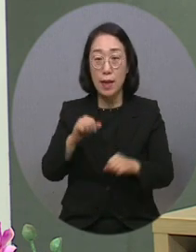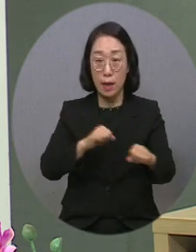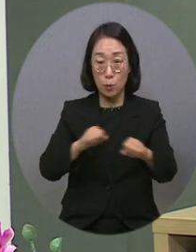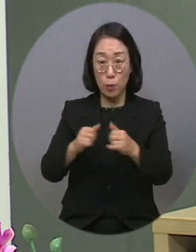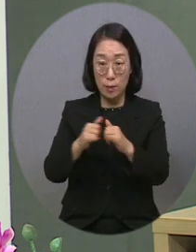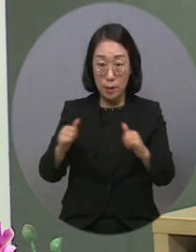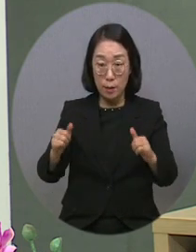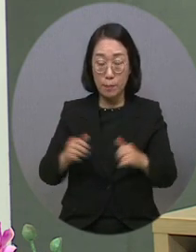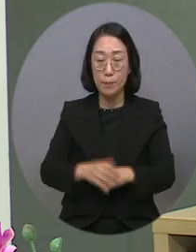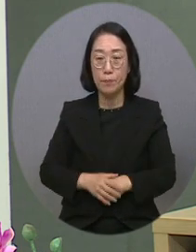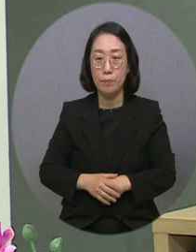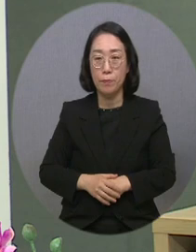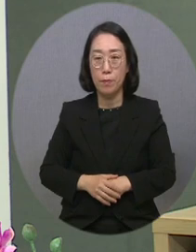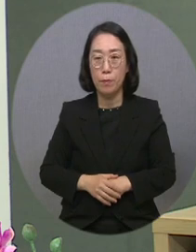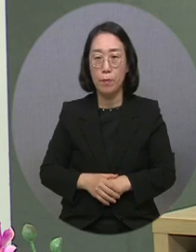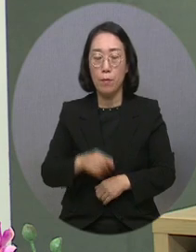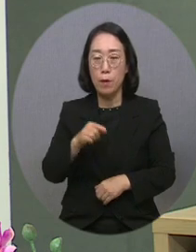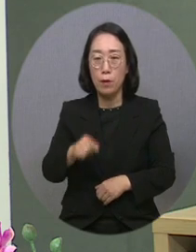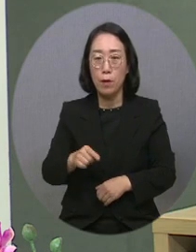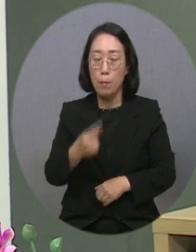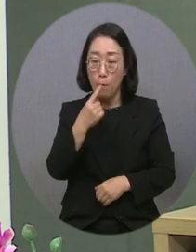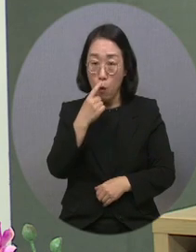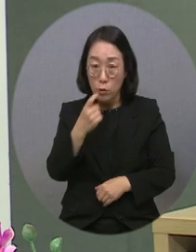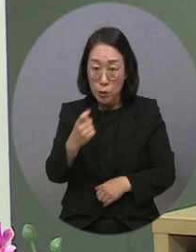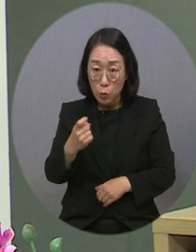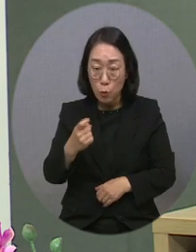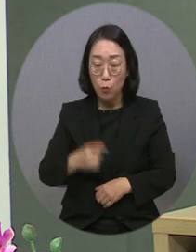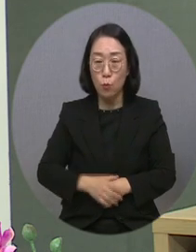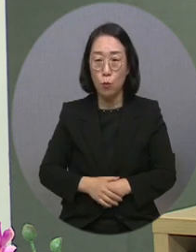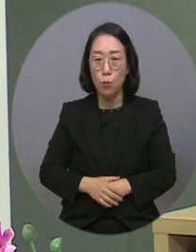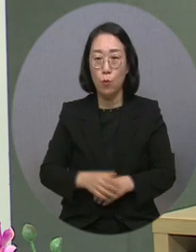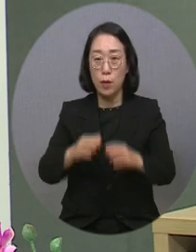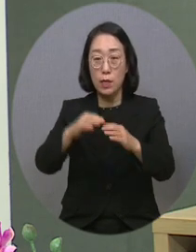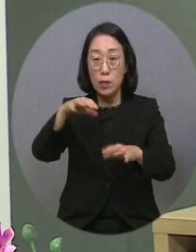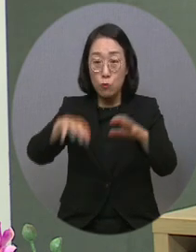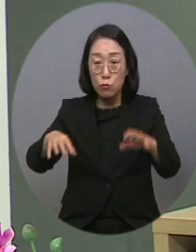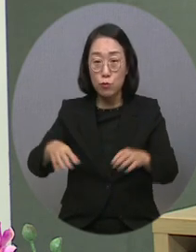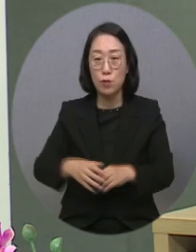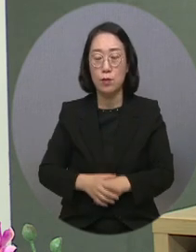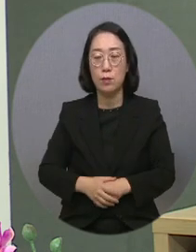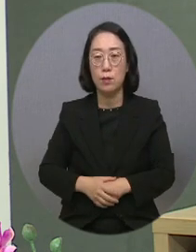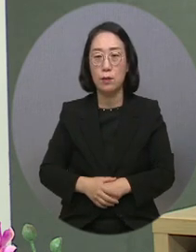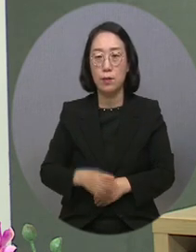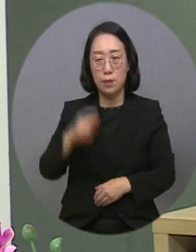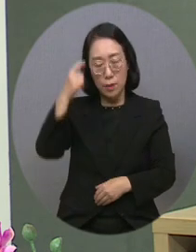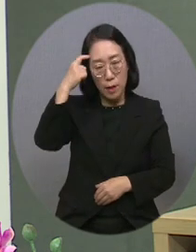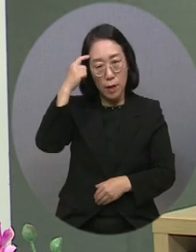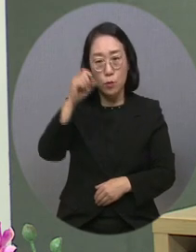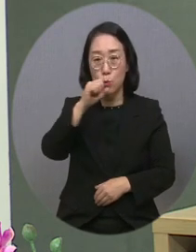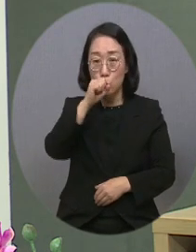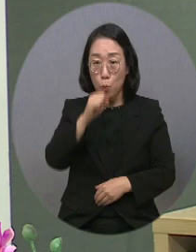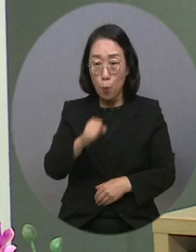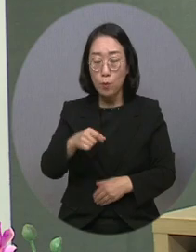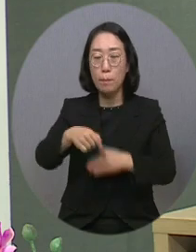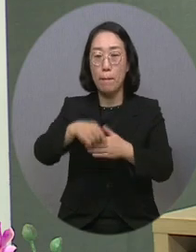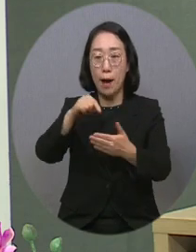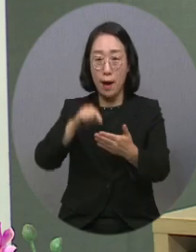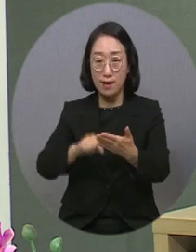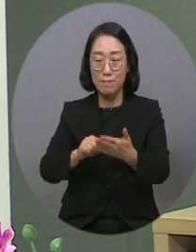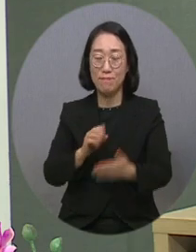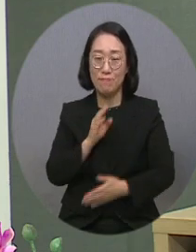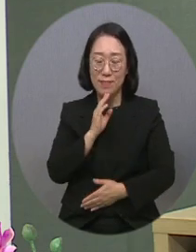옮기는 국민이 얼마나 멋있고 또 이웃을 생각하는 좋은